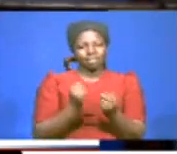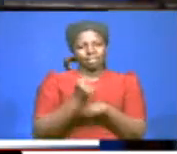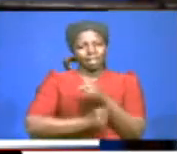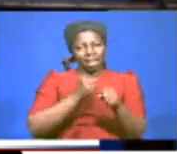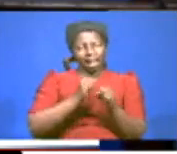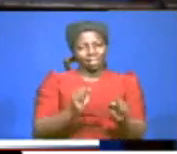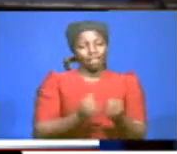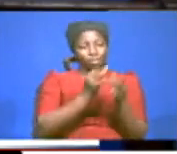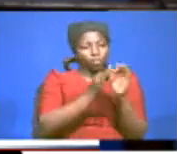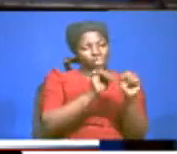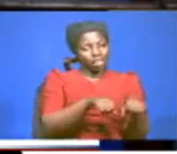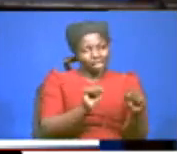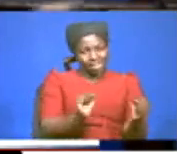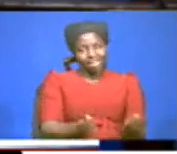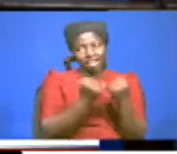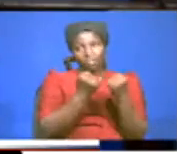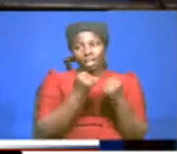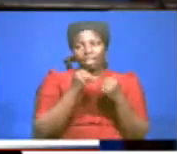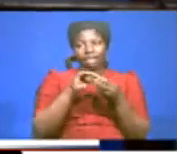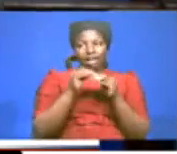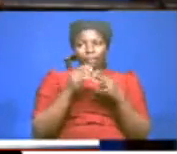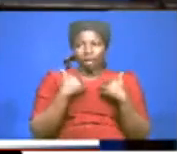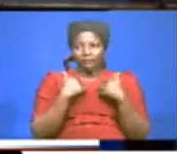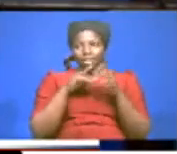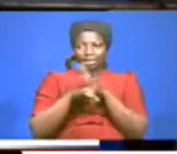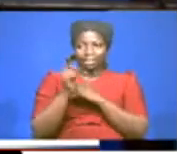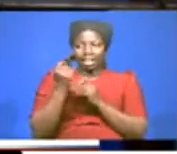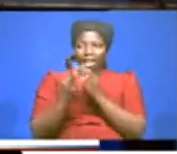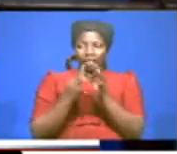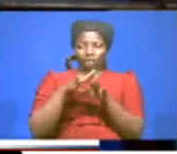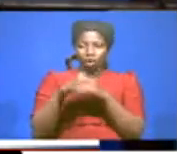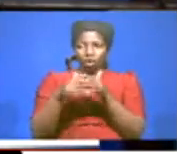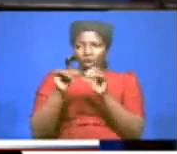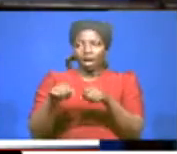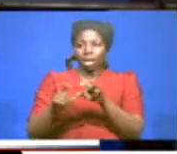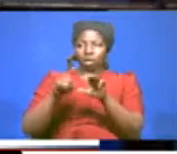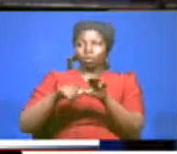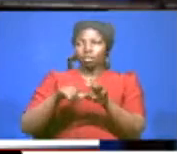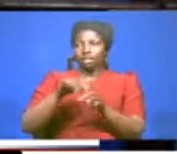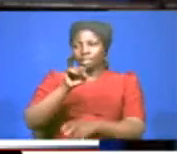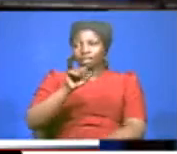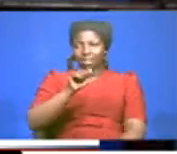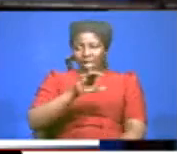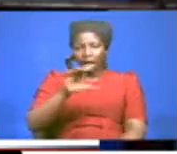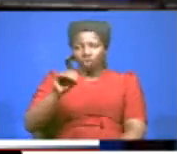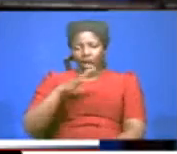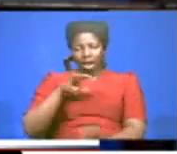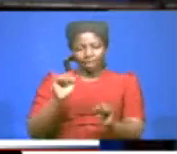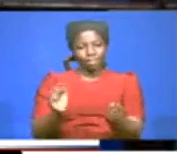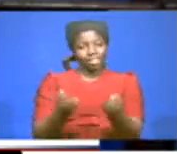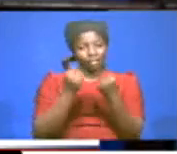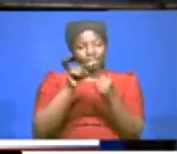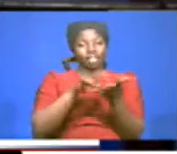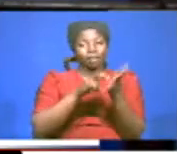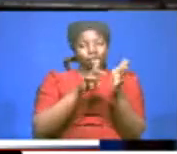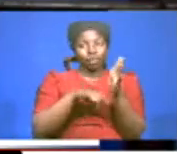the population that we have in Kenya, if all of them can join SACCOS and save, that means we will